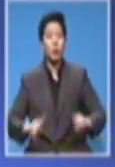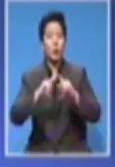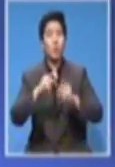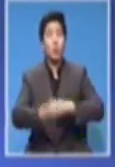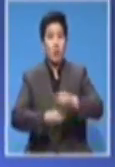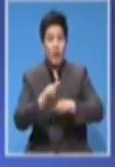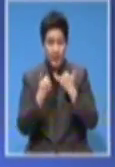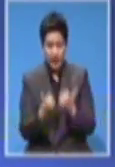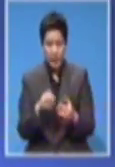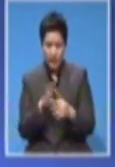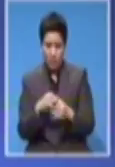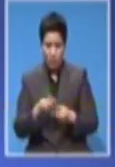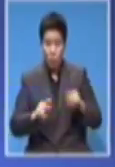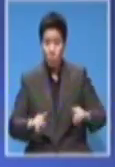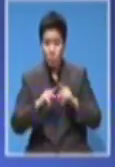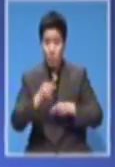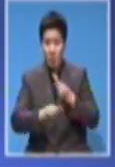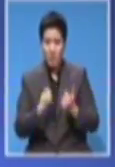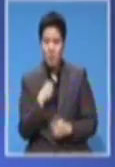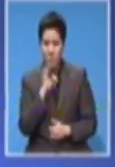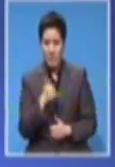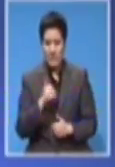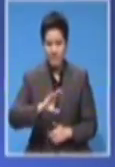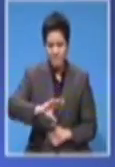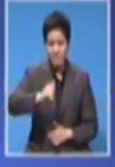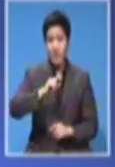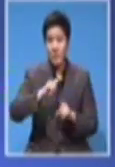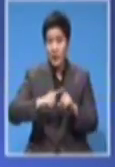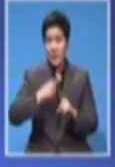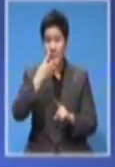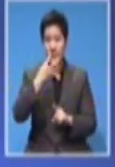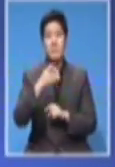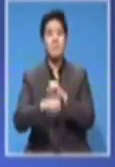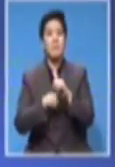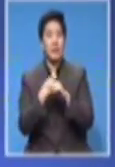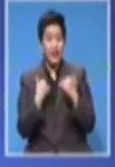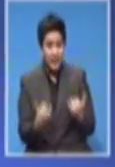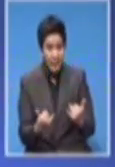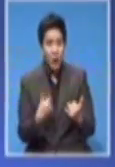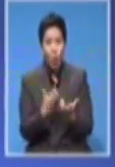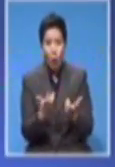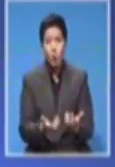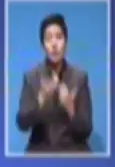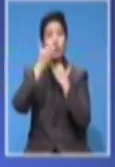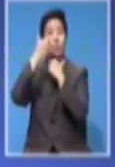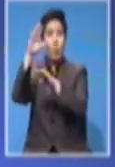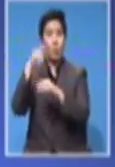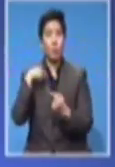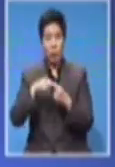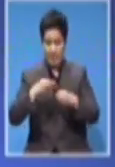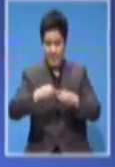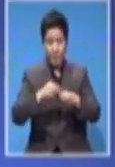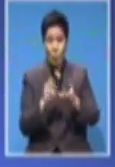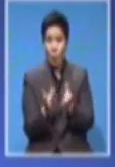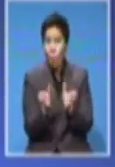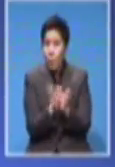ออกของไทยเริ่มมีแนวโน้มที่จะดีขึ้นโดยในเดือนเมษายน2558มูลค่าการส่งออกหากไม่นับรวมในส่วนของน้ำมัน